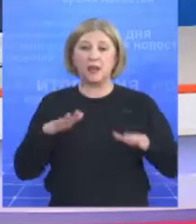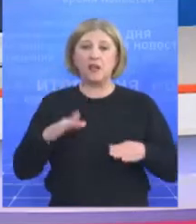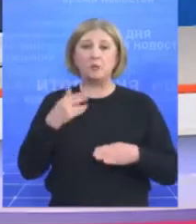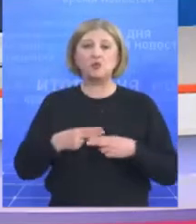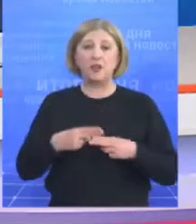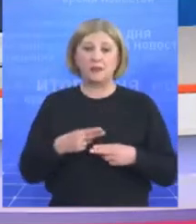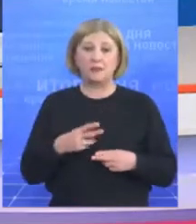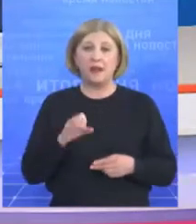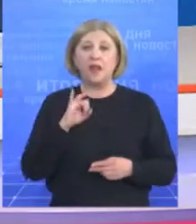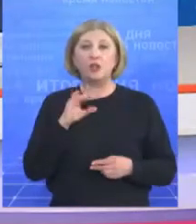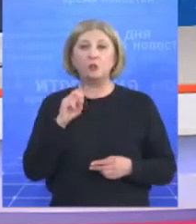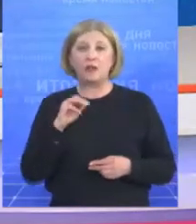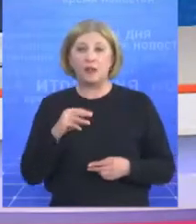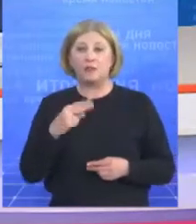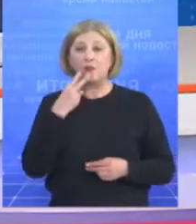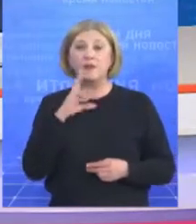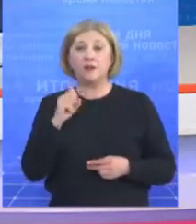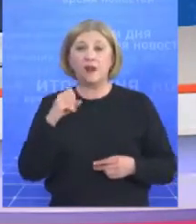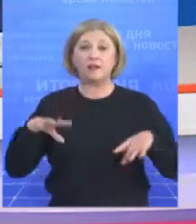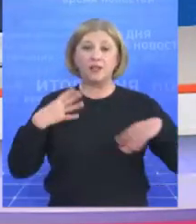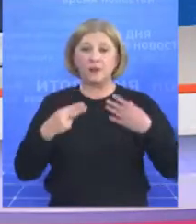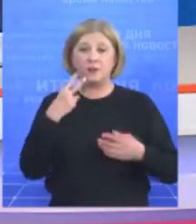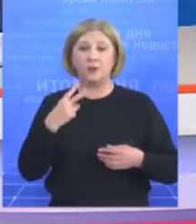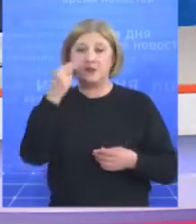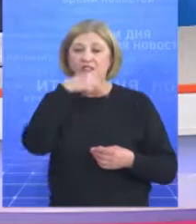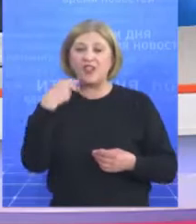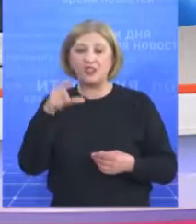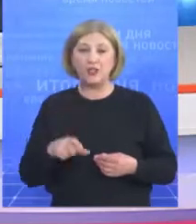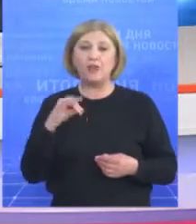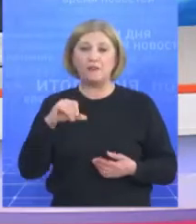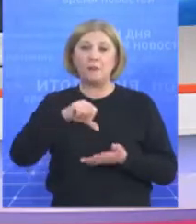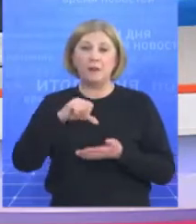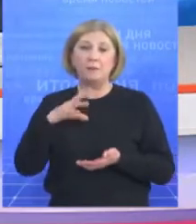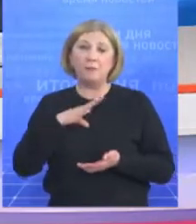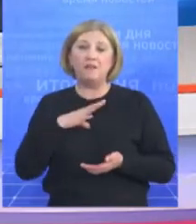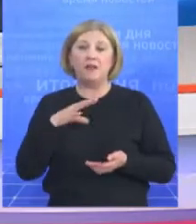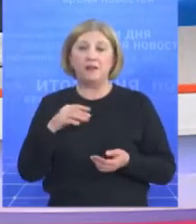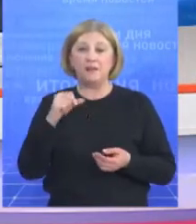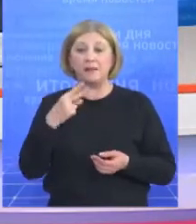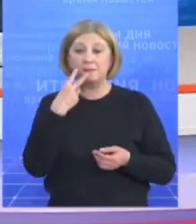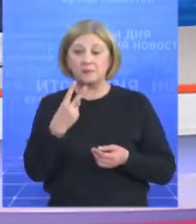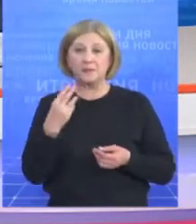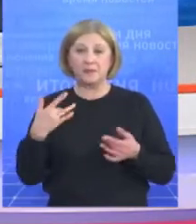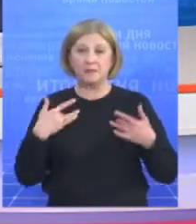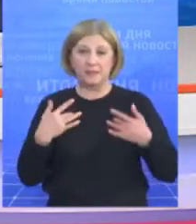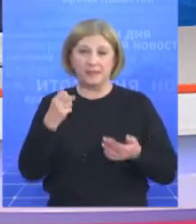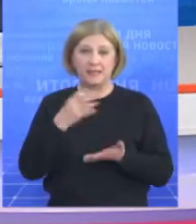килограммов железа. Артур Шпулатов увидел, как проходит тренировку священников и побывал на занятии в православном патриотическом